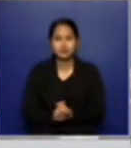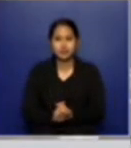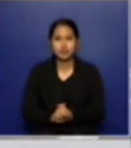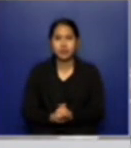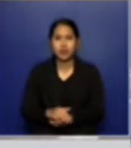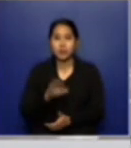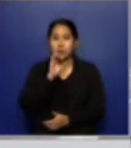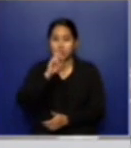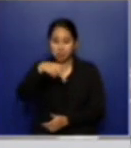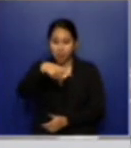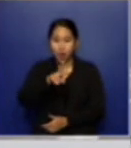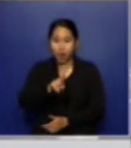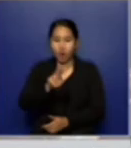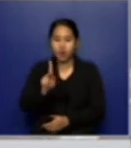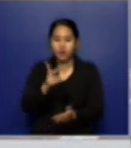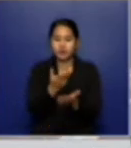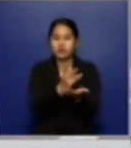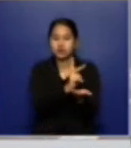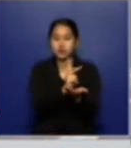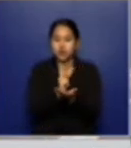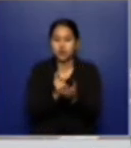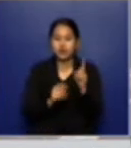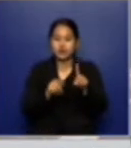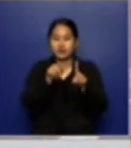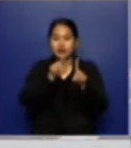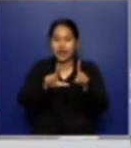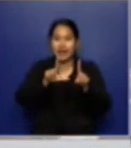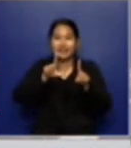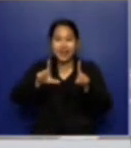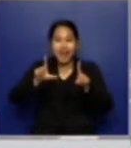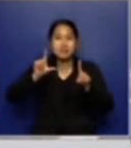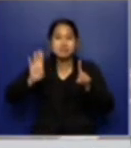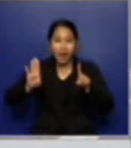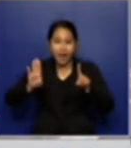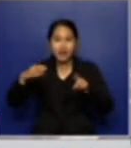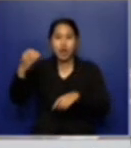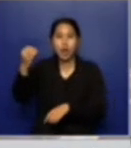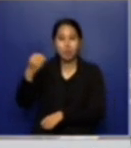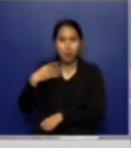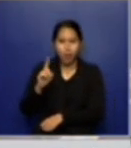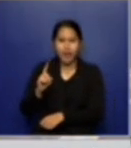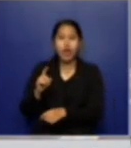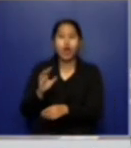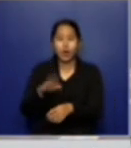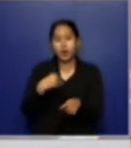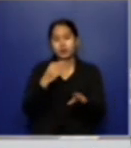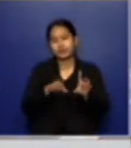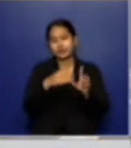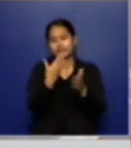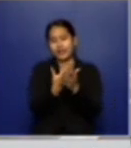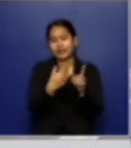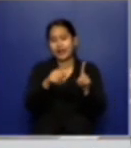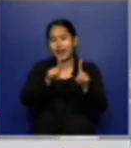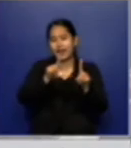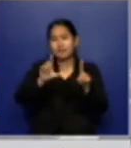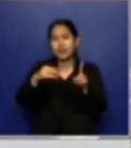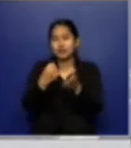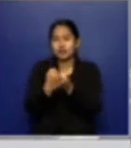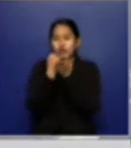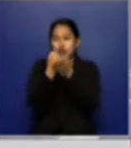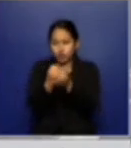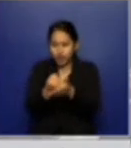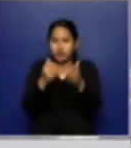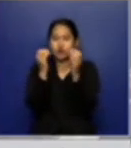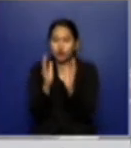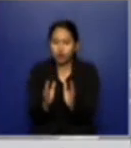พ.ร.ก.เงินกู้ไป1ล้านล้านอาบาทโดยอ้างว่าจะนำไปฟื้นฟูและเยียวยาผู้ได้รับผลกระท